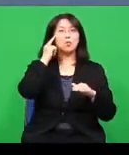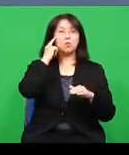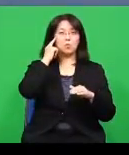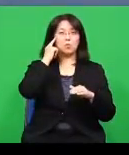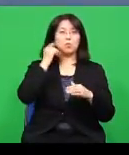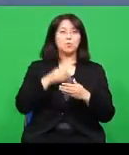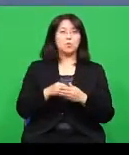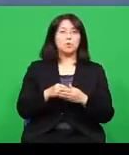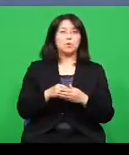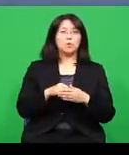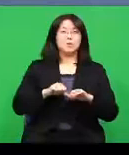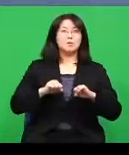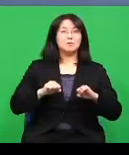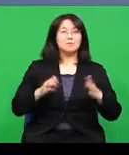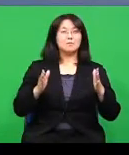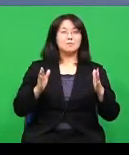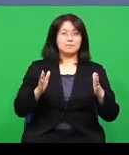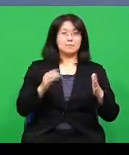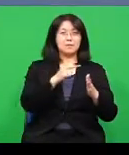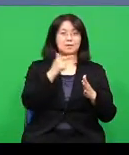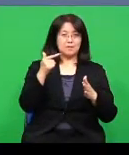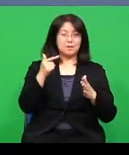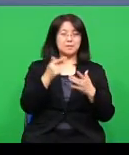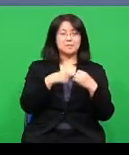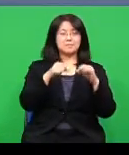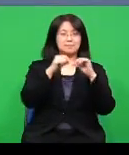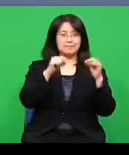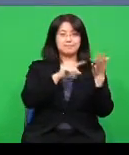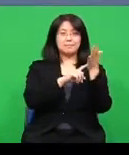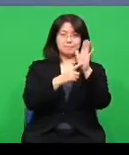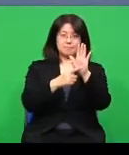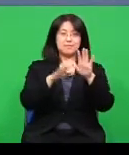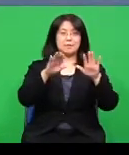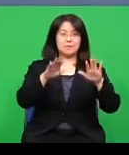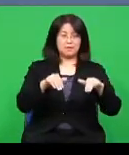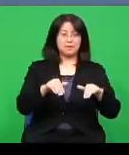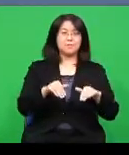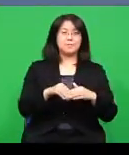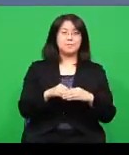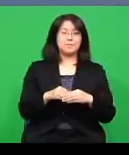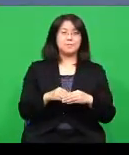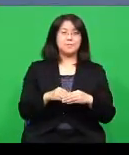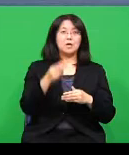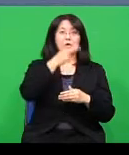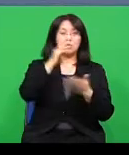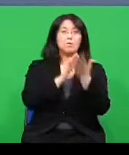思い出します。大変生前立派なご業績を挙げていただい